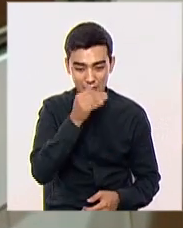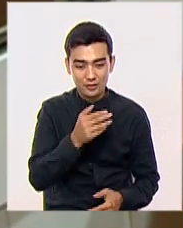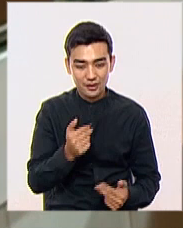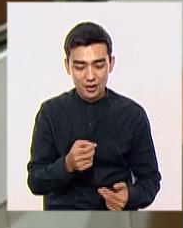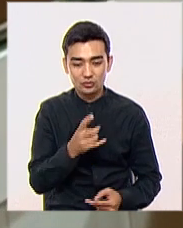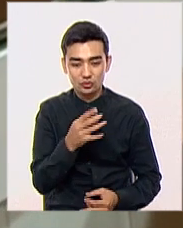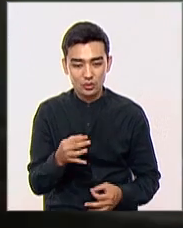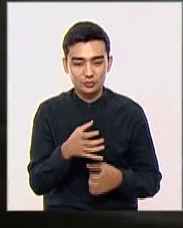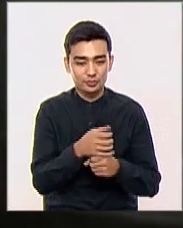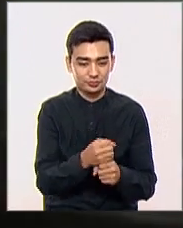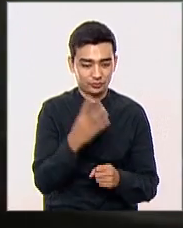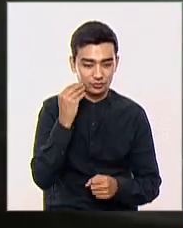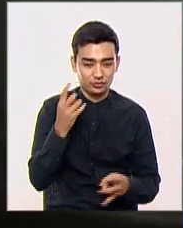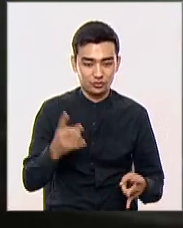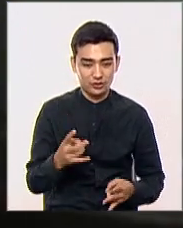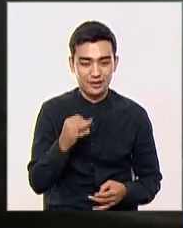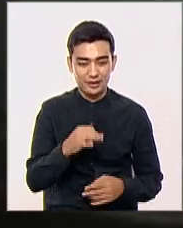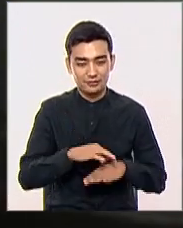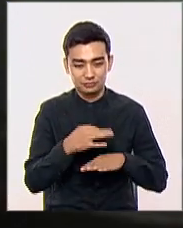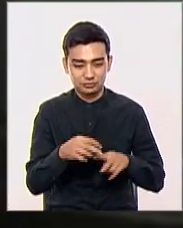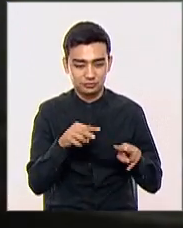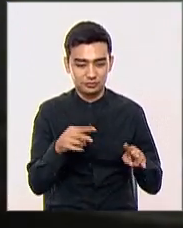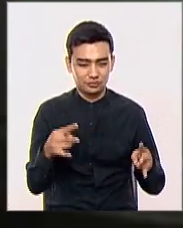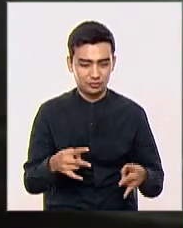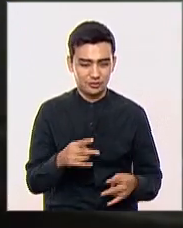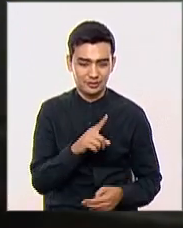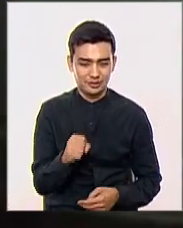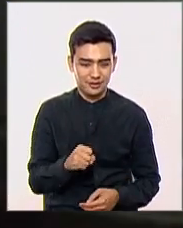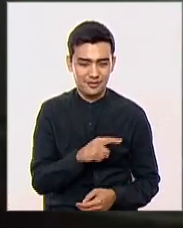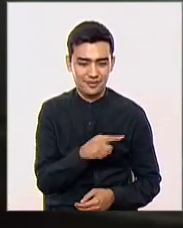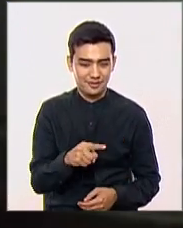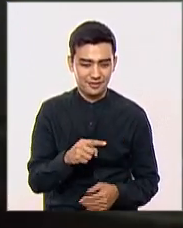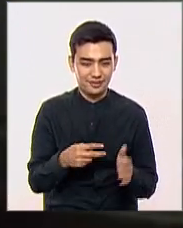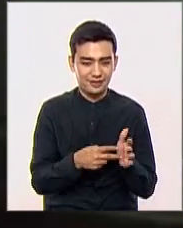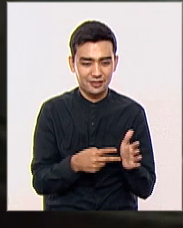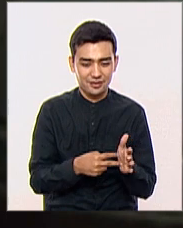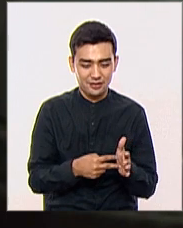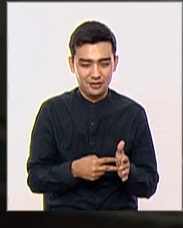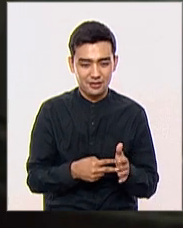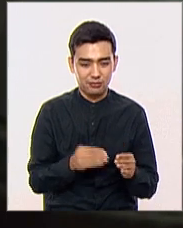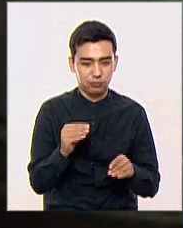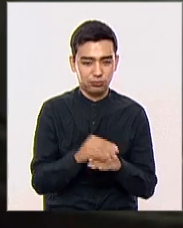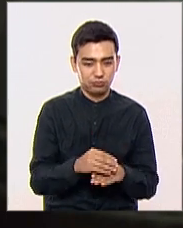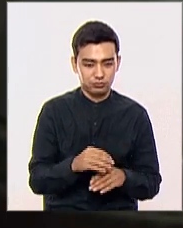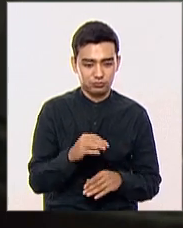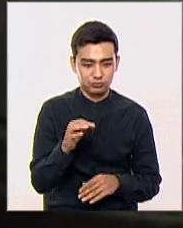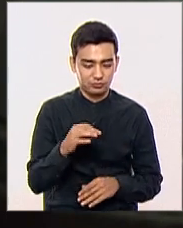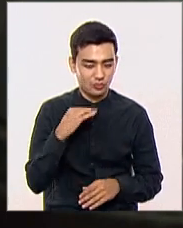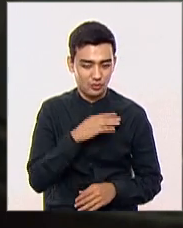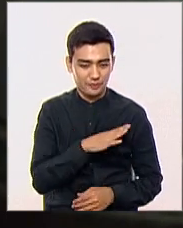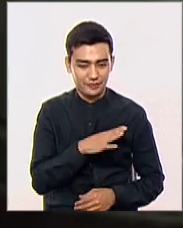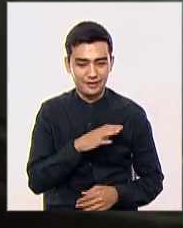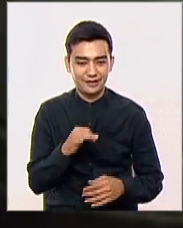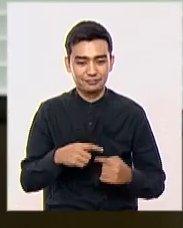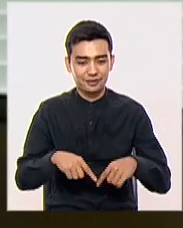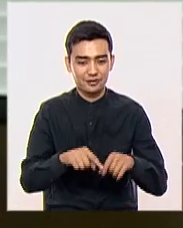их количество и усилить контроль за ихним ценообразованием. Здесь должно работать наше агентство